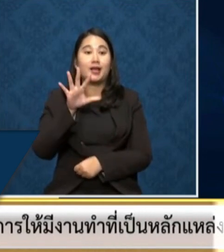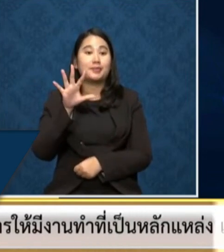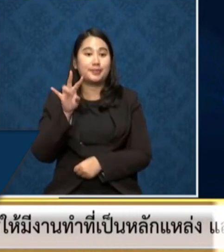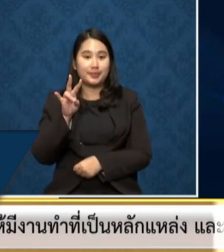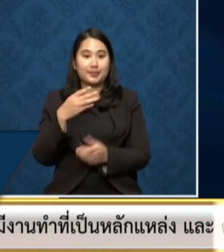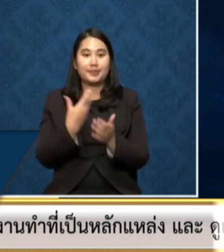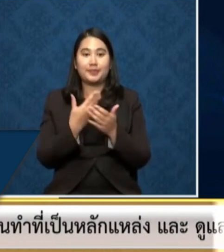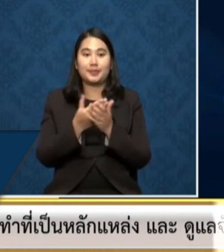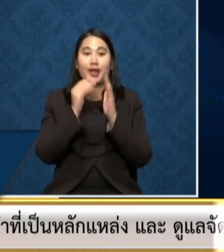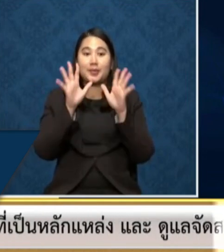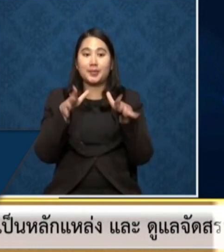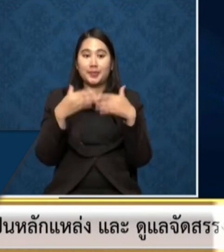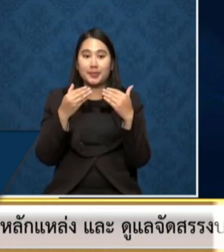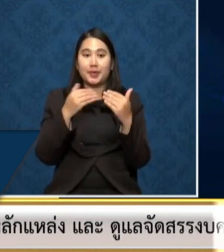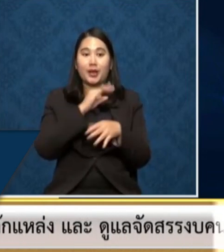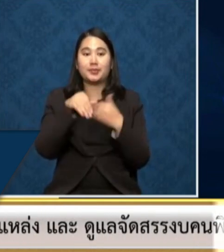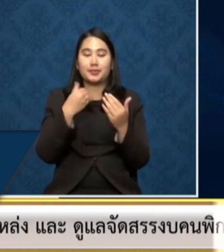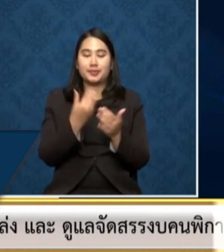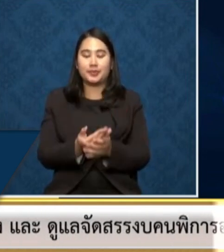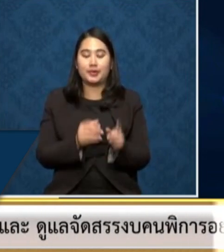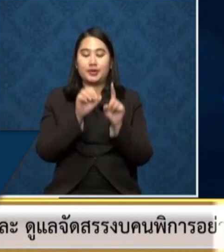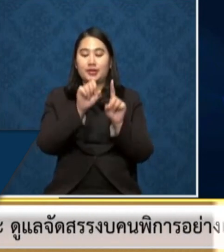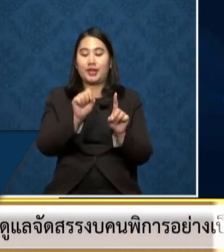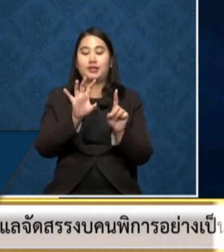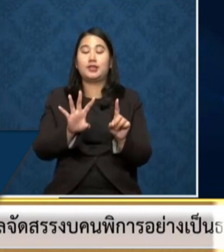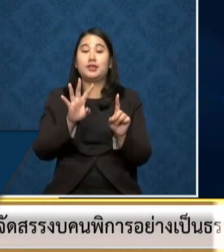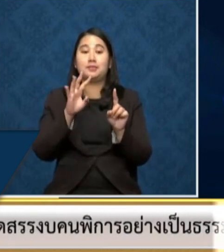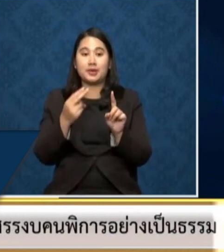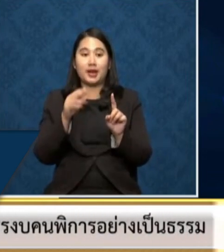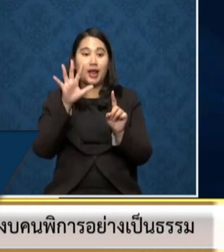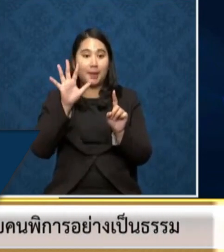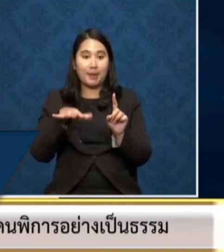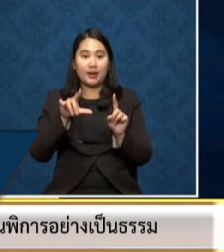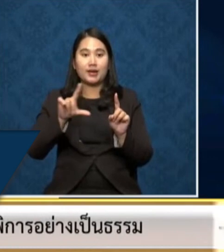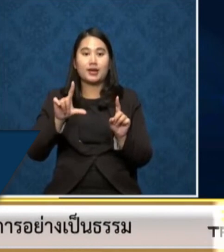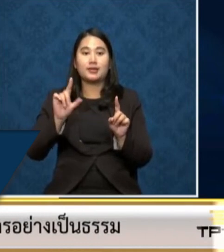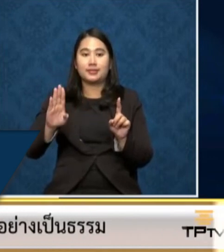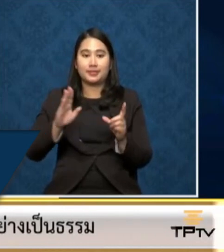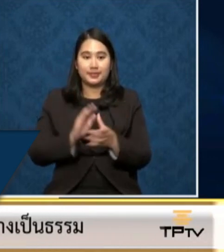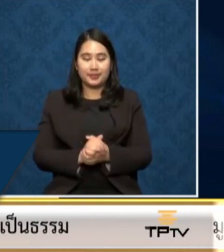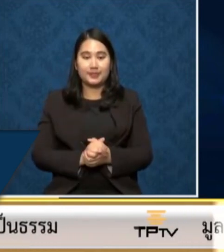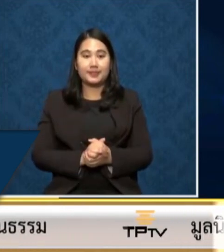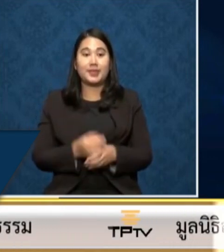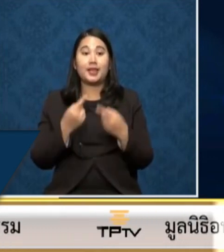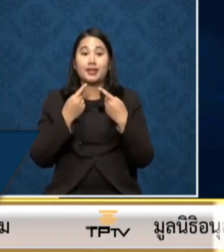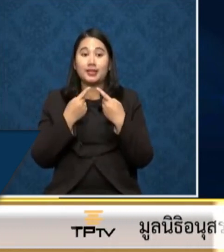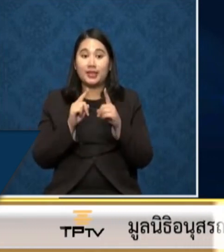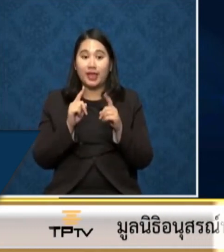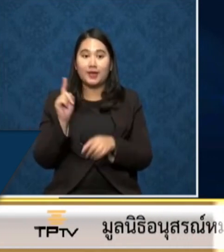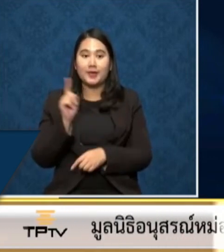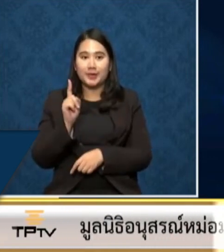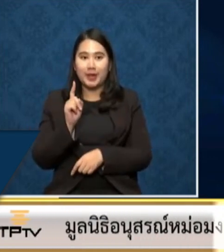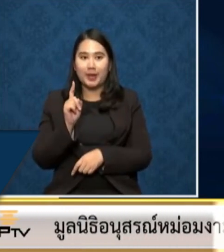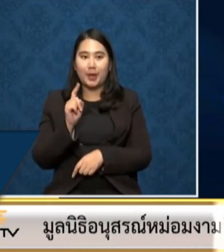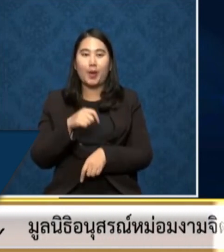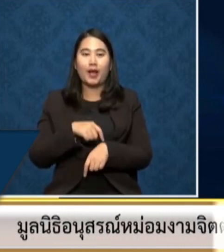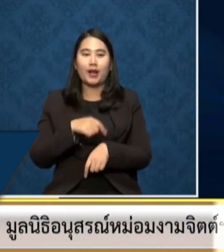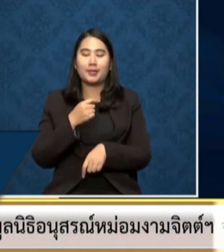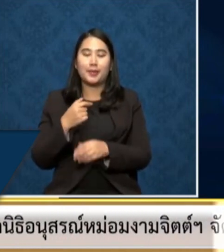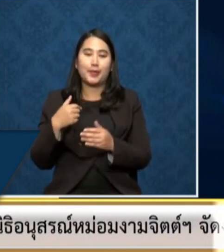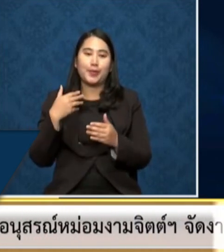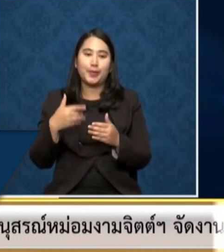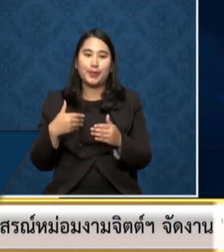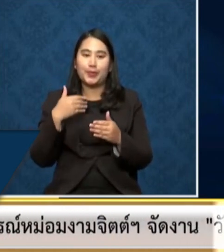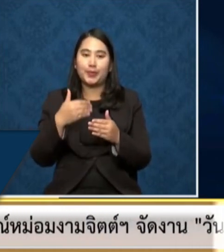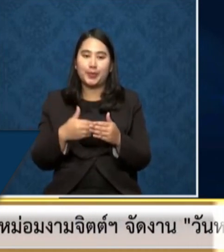มีมูลค่ามากกว่า145,000ล้านบาทแต่ในช่วงเวลาไม่กี่ปีหลังมา